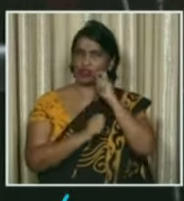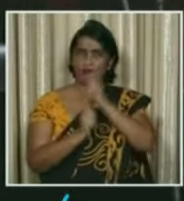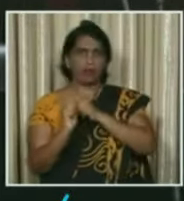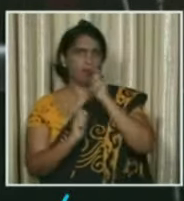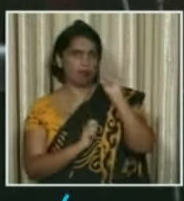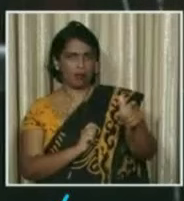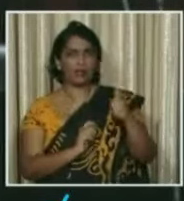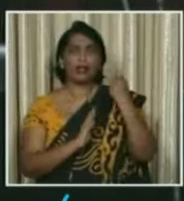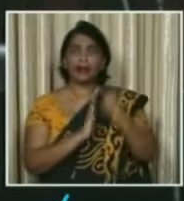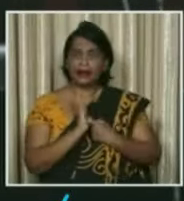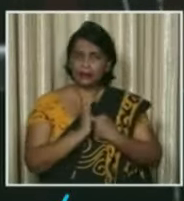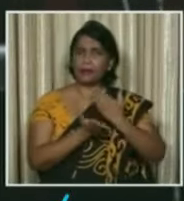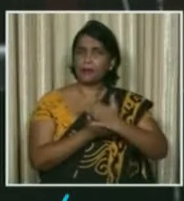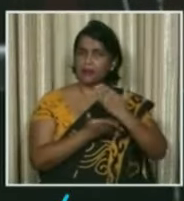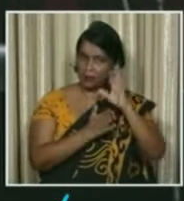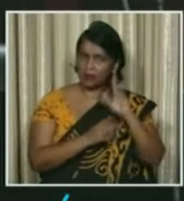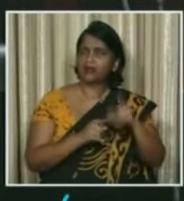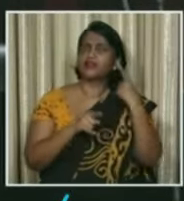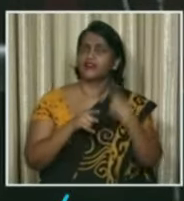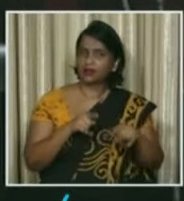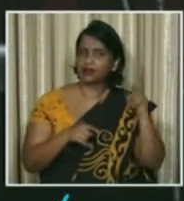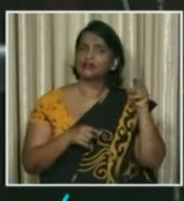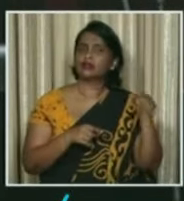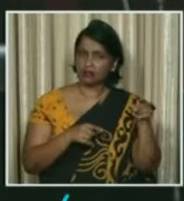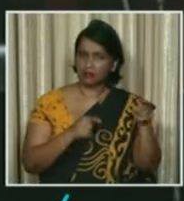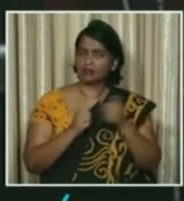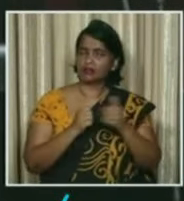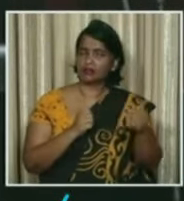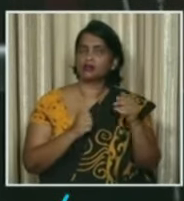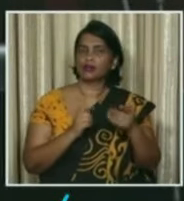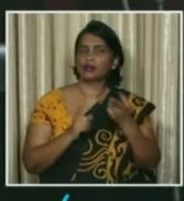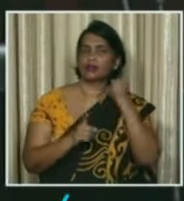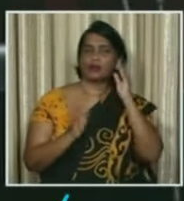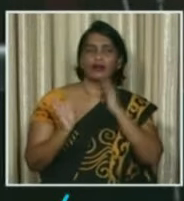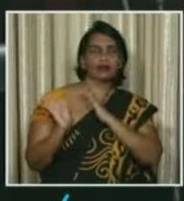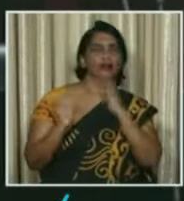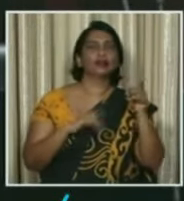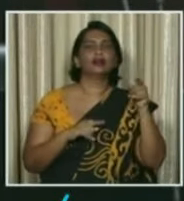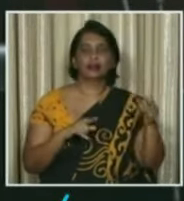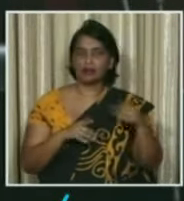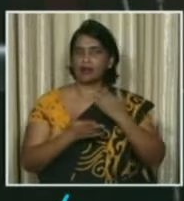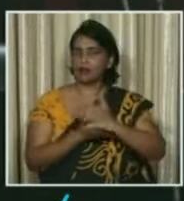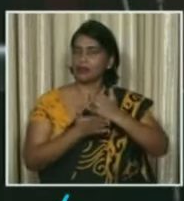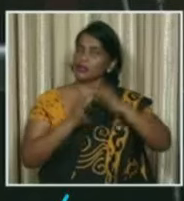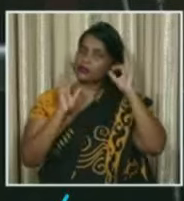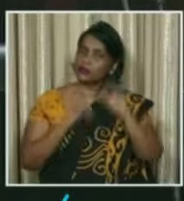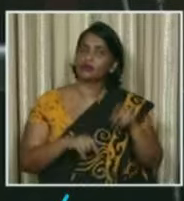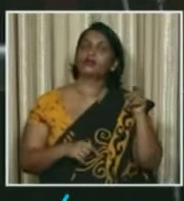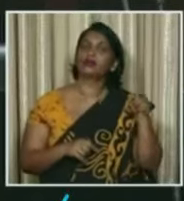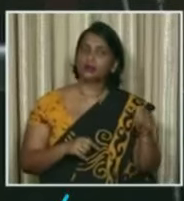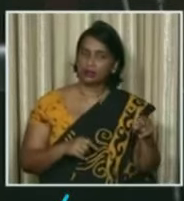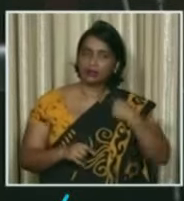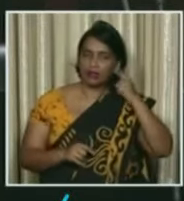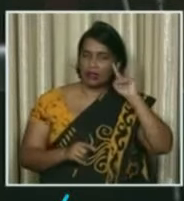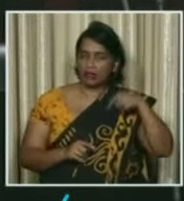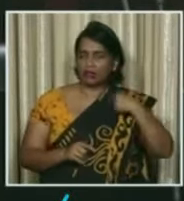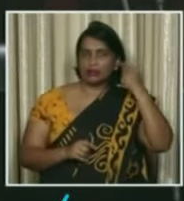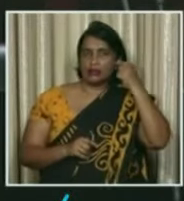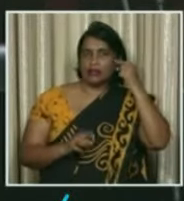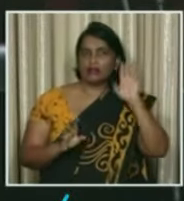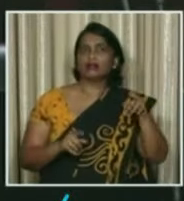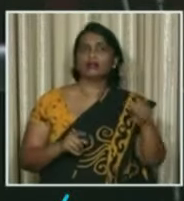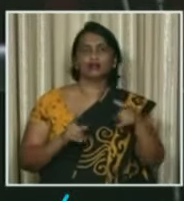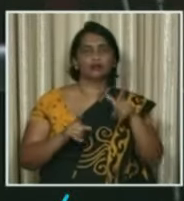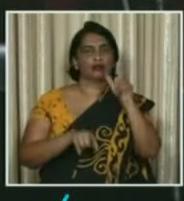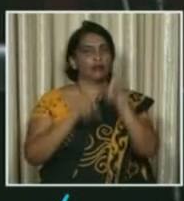කරන්න නීති අනුකූල බාධාවක් තියෙනවා නම් විතරයි ඒගොල්ලන්ට තියෙන්නේ ඒක ප්‍රමාද කරන්න. නමුත් එහෙම කිසිදු බාධාවක් නැතුව මේගොල්ලෝ මේ හිතලු තියාගෙන මේ කාලට